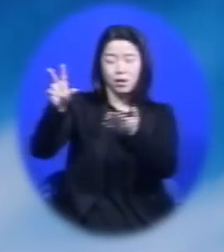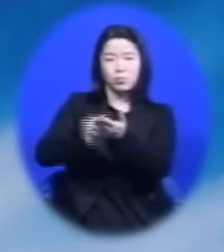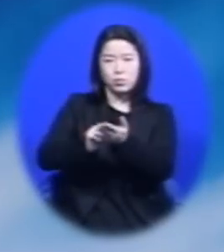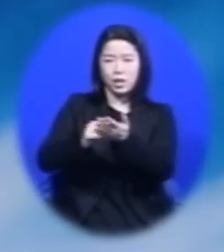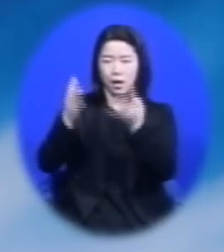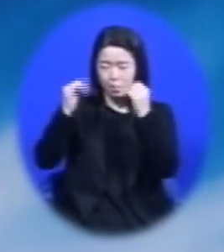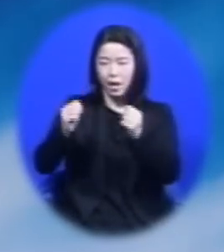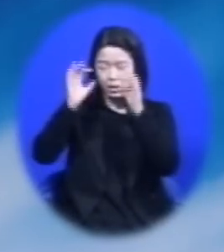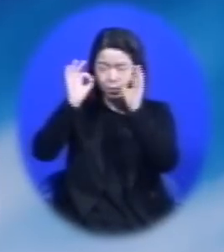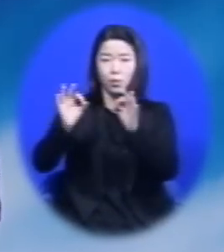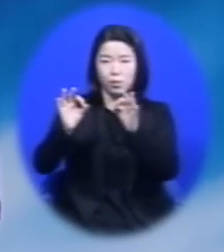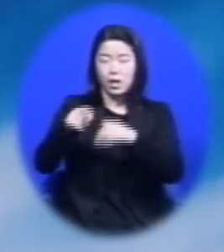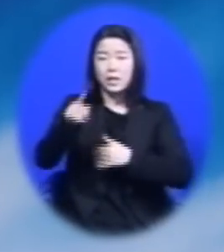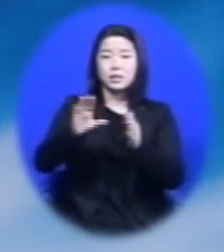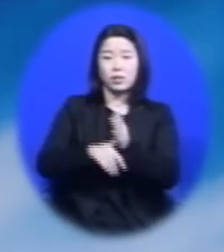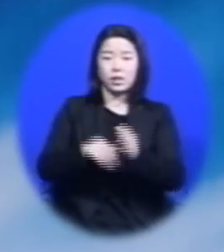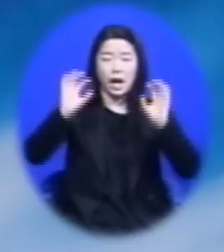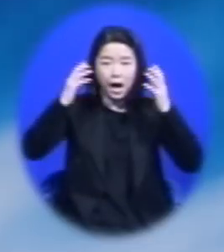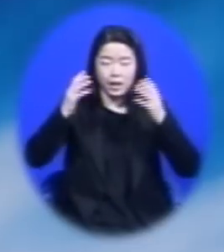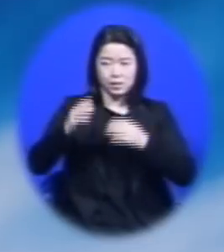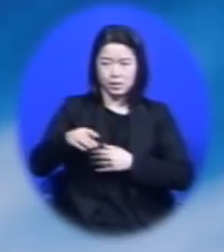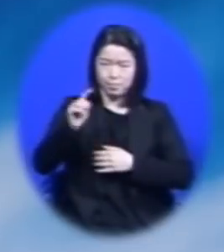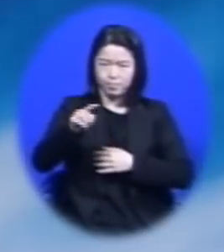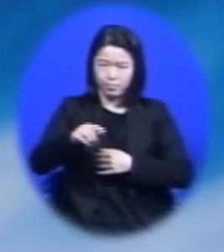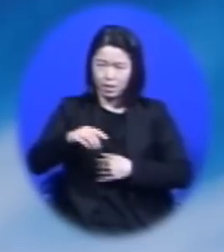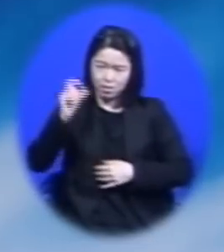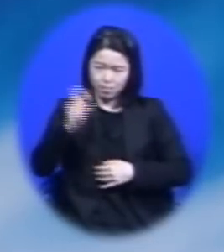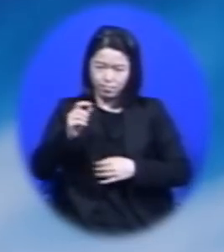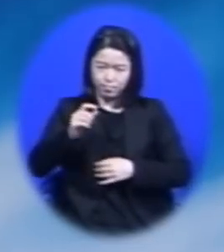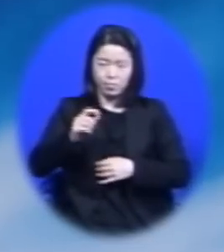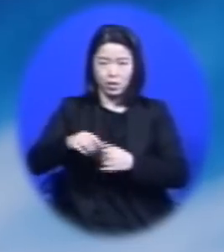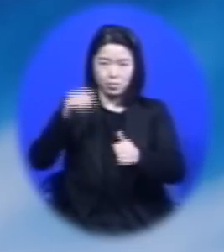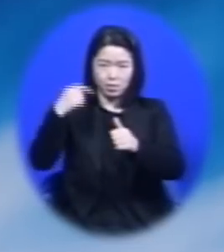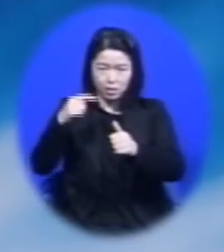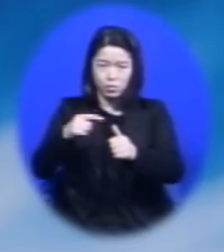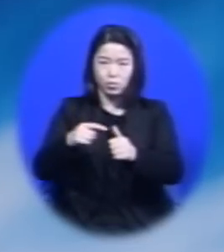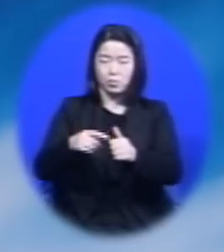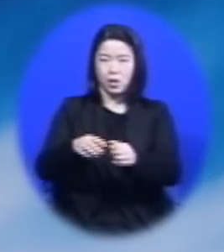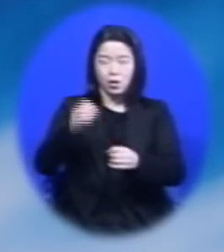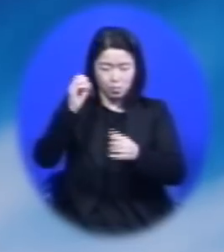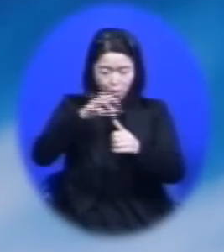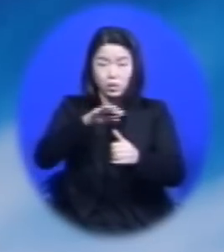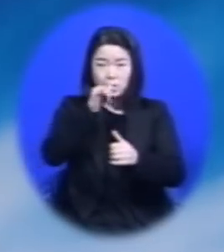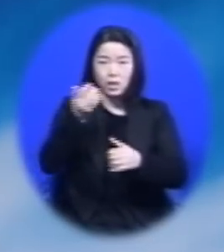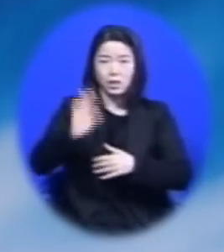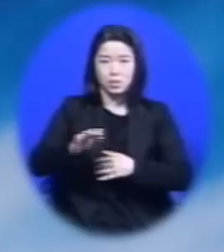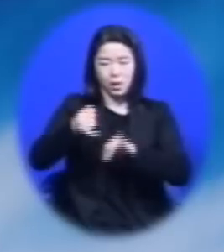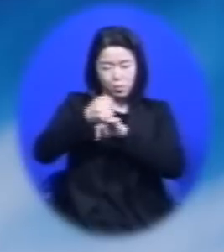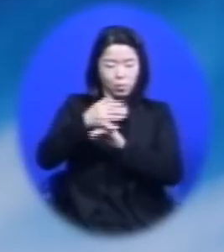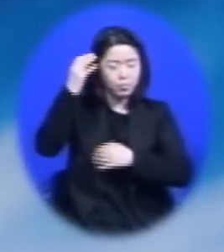보여요 그럴 때 아이들을 따끔하게 훈계도 하고 가르치기도 해야 되지만 명심해야 돼요